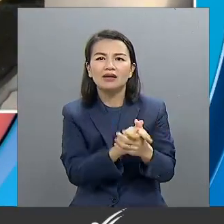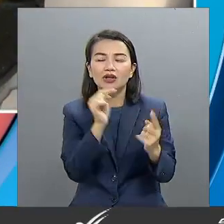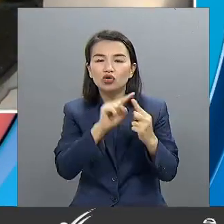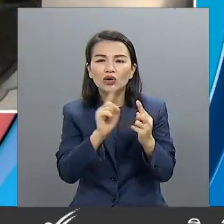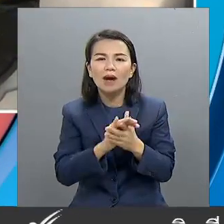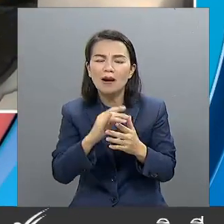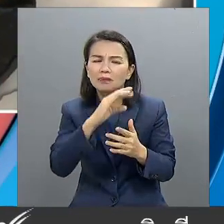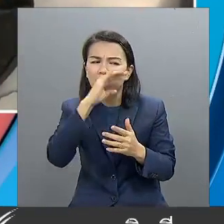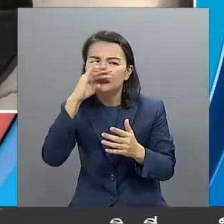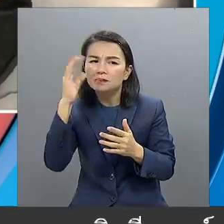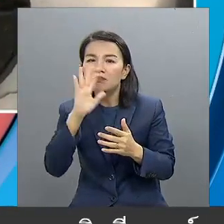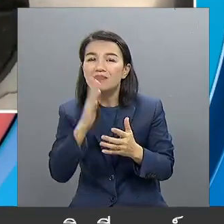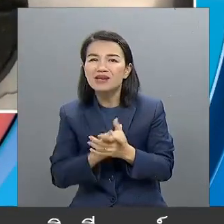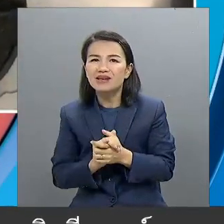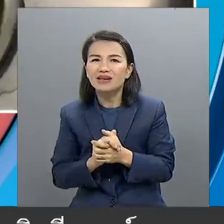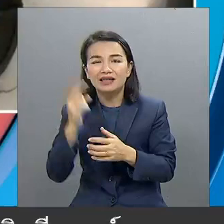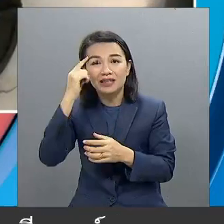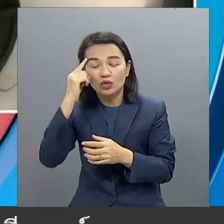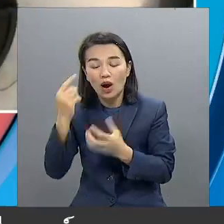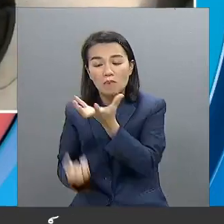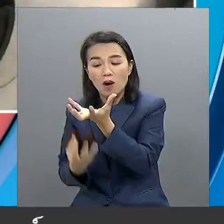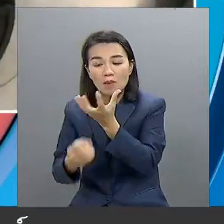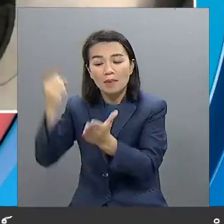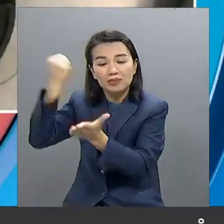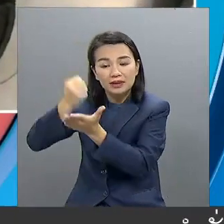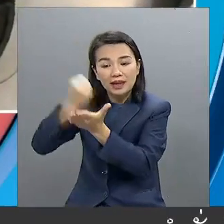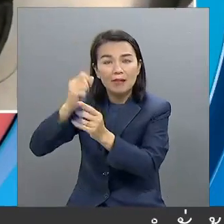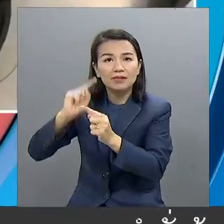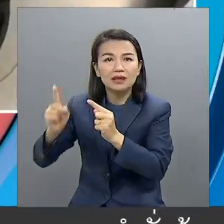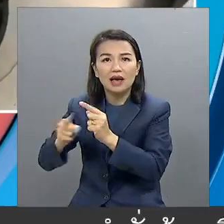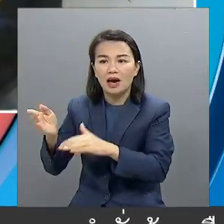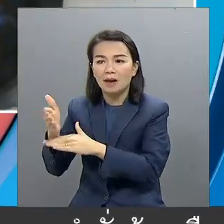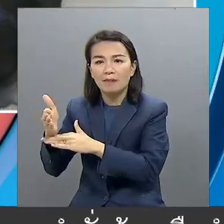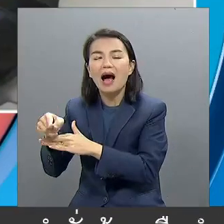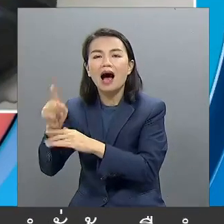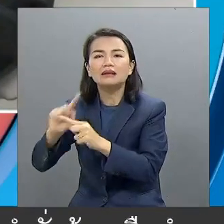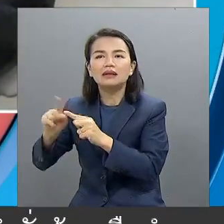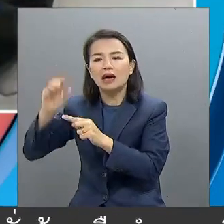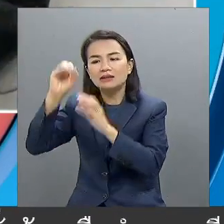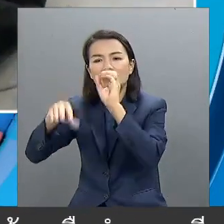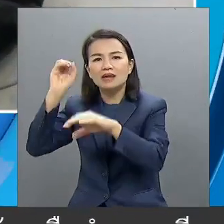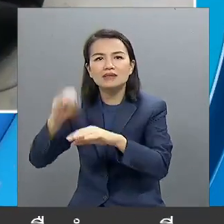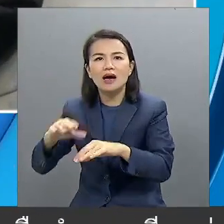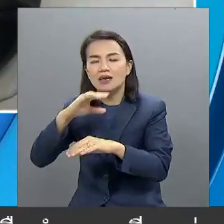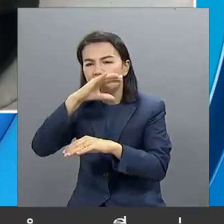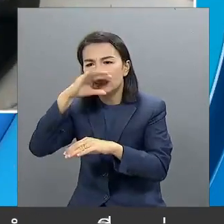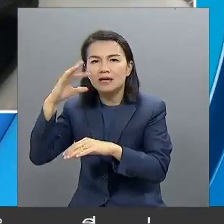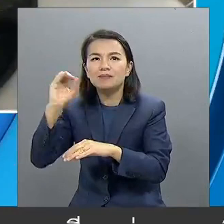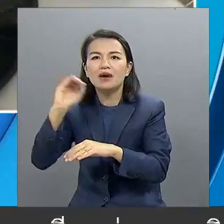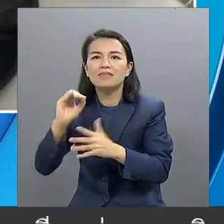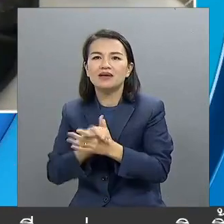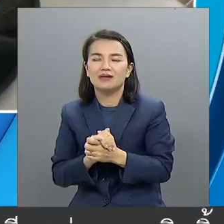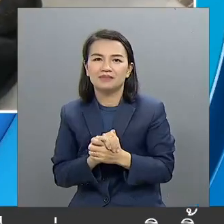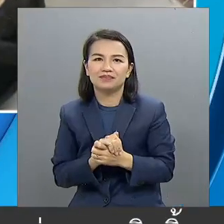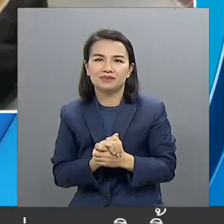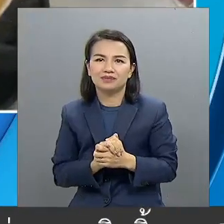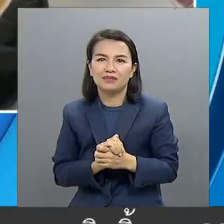ุเรีอ่อน่นาจะม